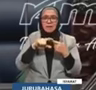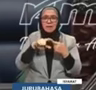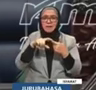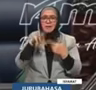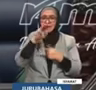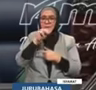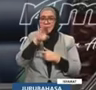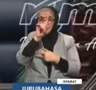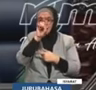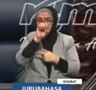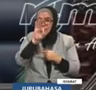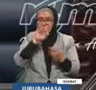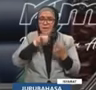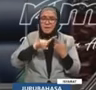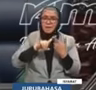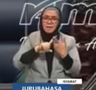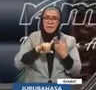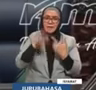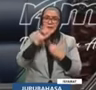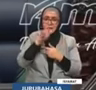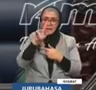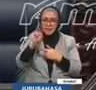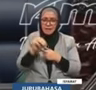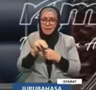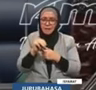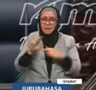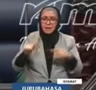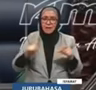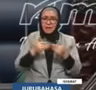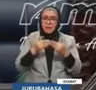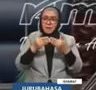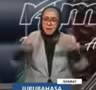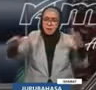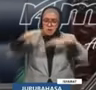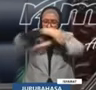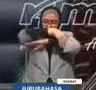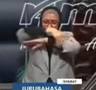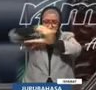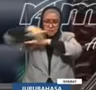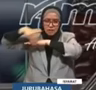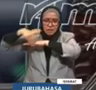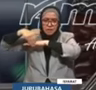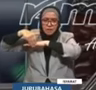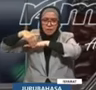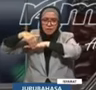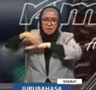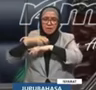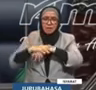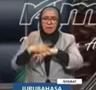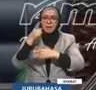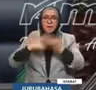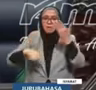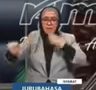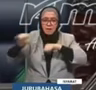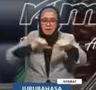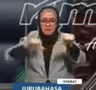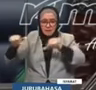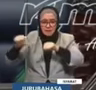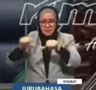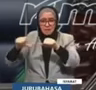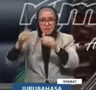sempadan melalui fasa endemik itu Nih aku gerakkan gerakan-gerakan pihak-pihak yang tidak diingini